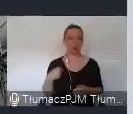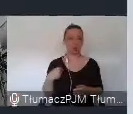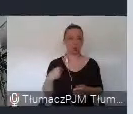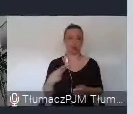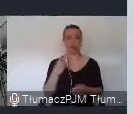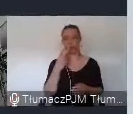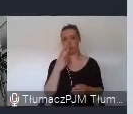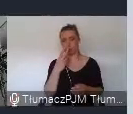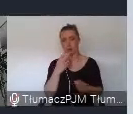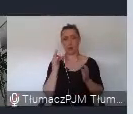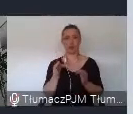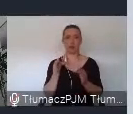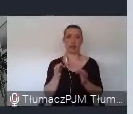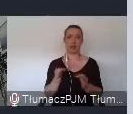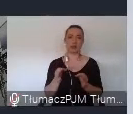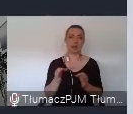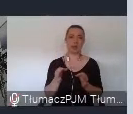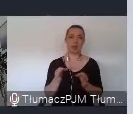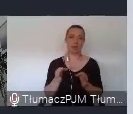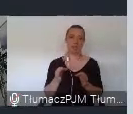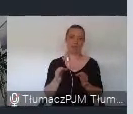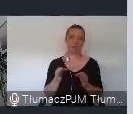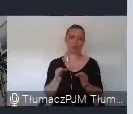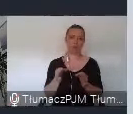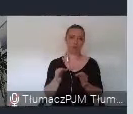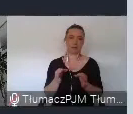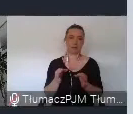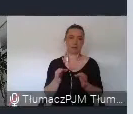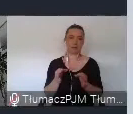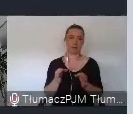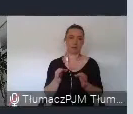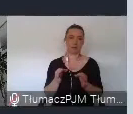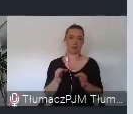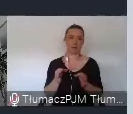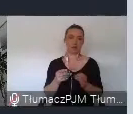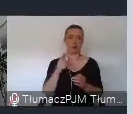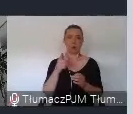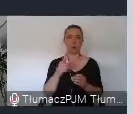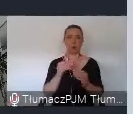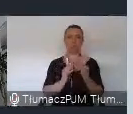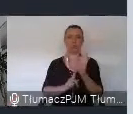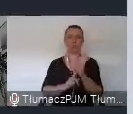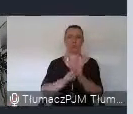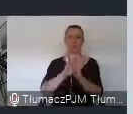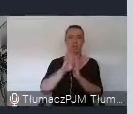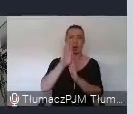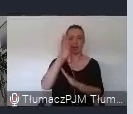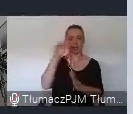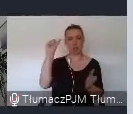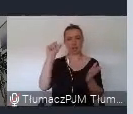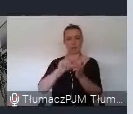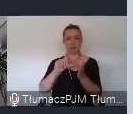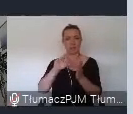dyrektywy OZE zmienionej, gdzie w tym momencie ewidentnie wzrasta cel OZOWY, jeśli